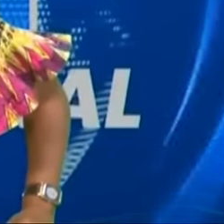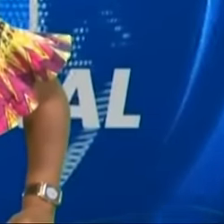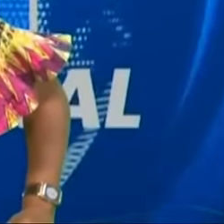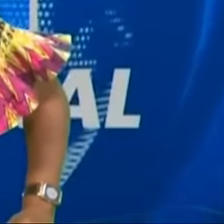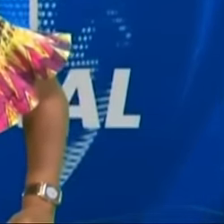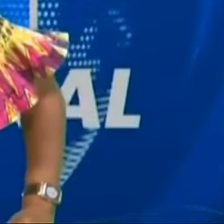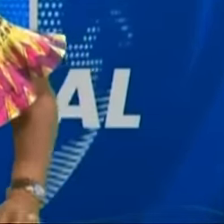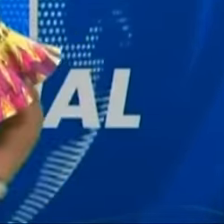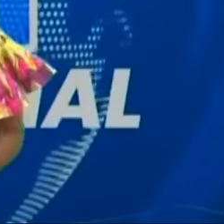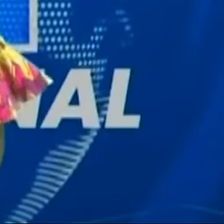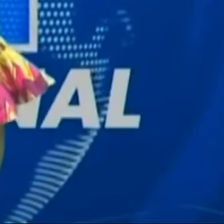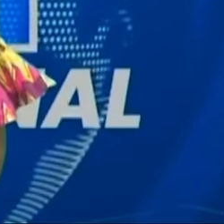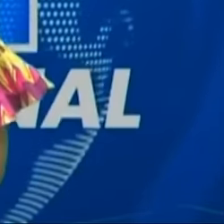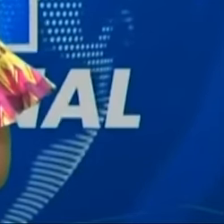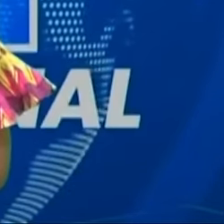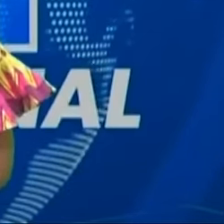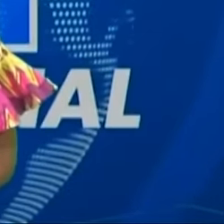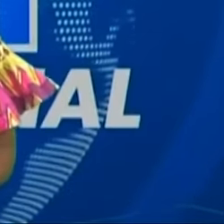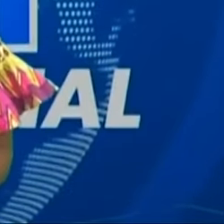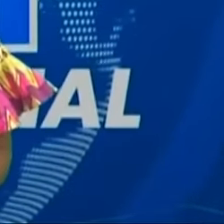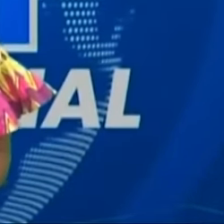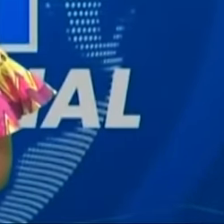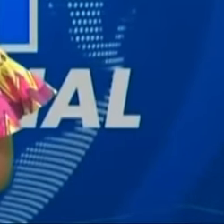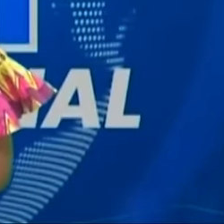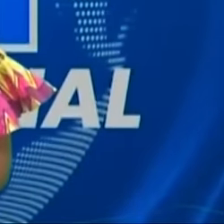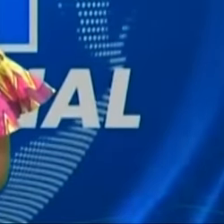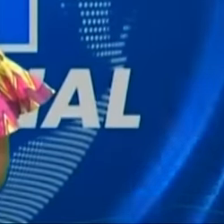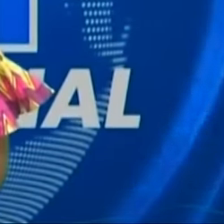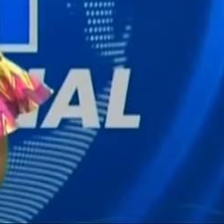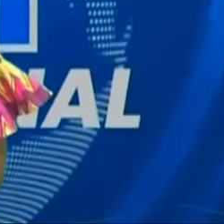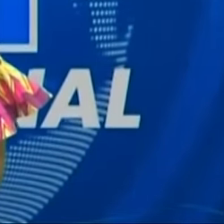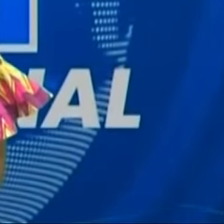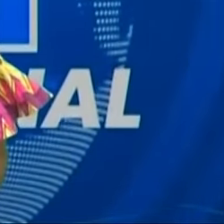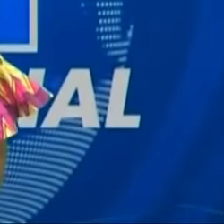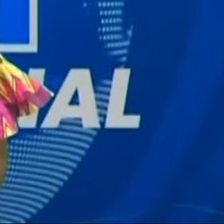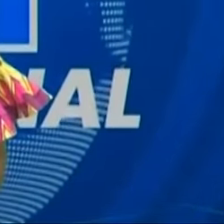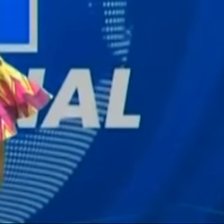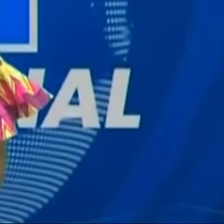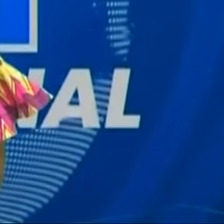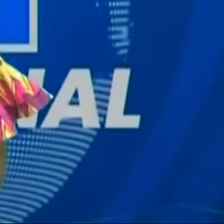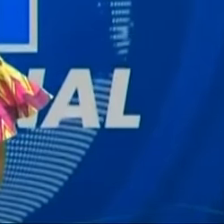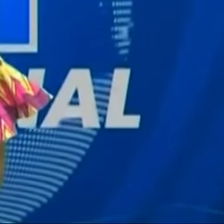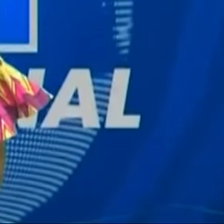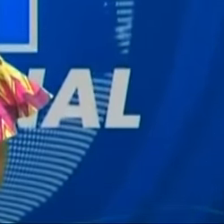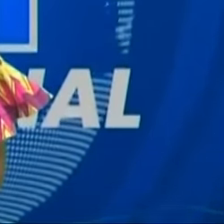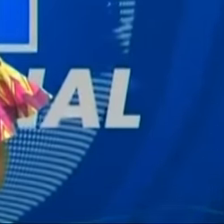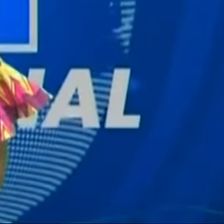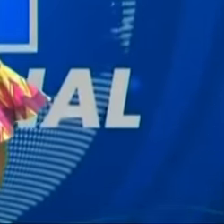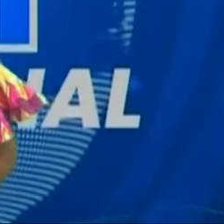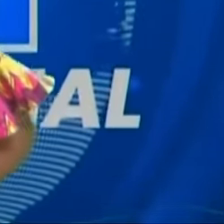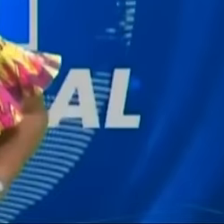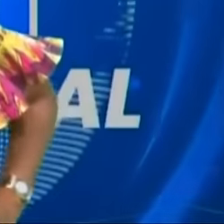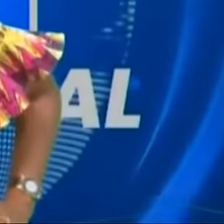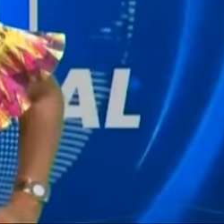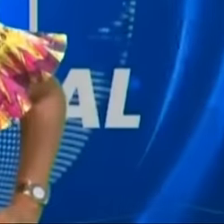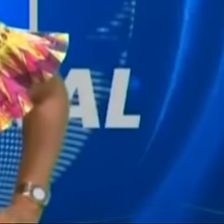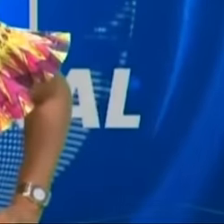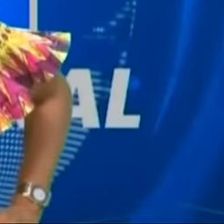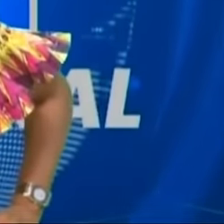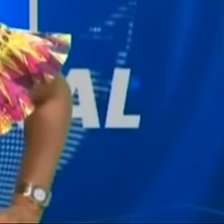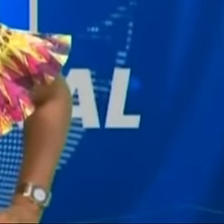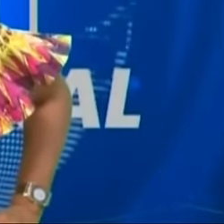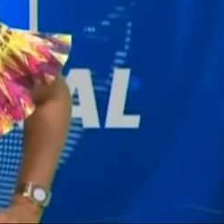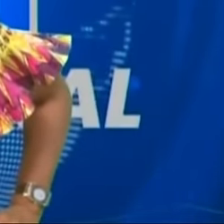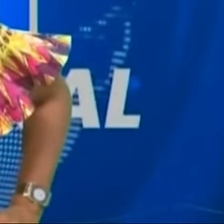a sonné entre les Congolais et les Zambiens à la frontière de Kasumbalesa. C'est depuis ce matin que la